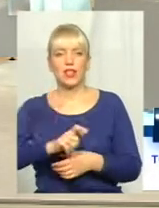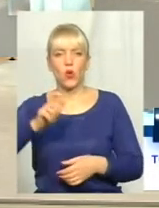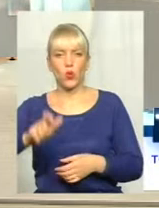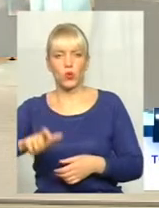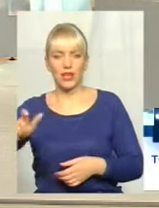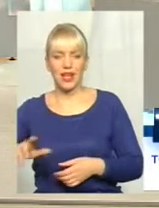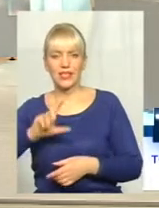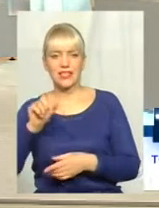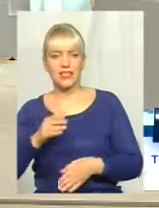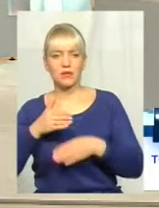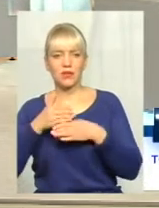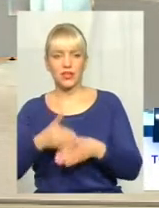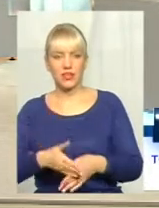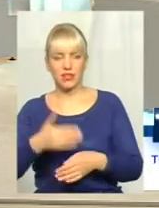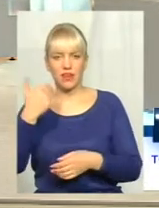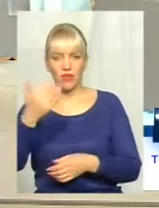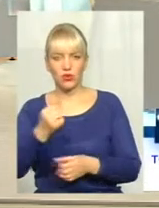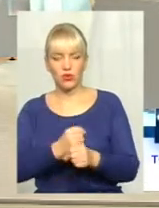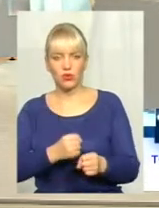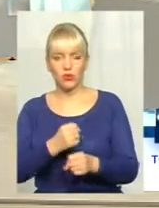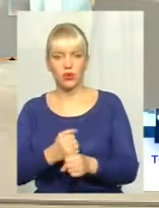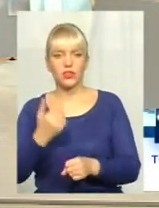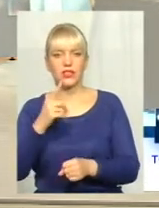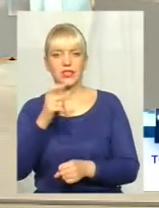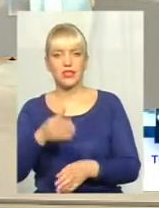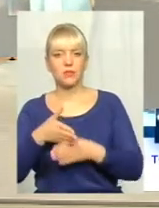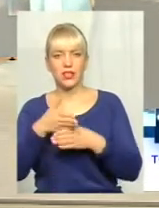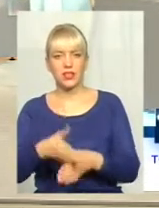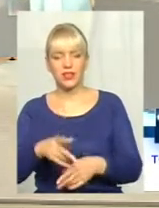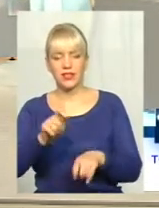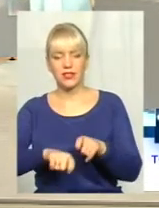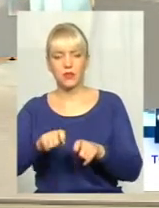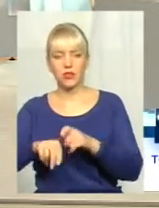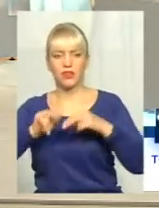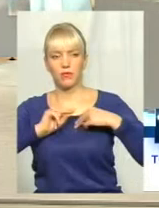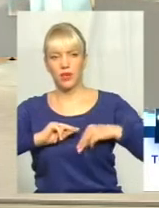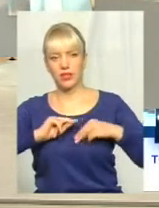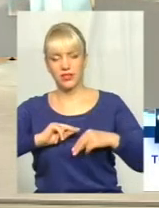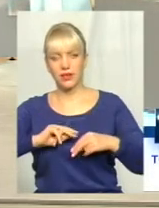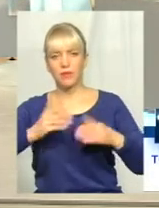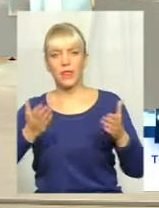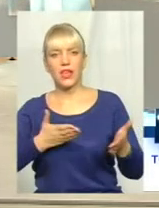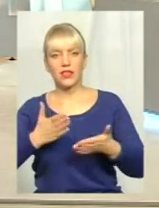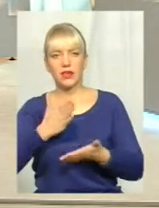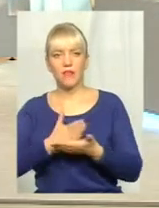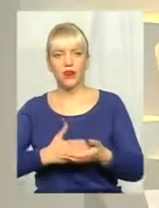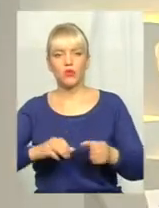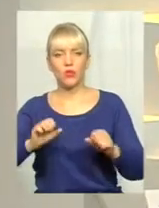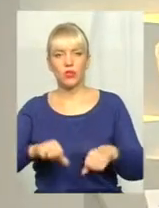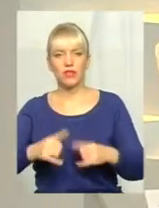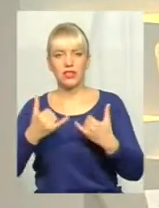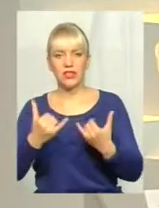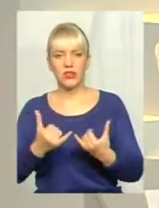за сприяння вашої роботи, за сприяння інспекторів праці, які мають можливість на